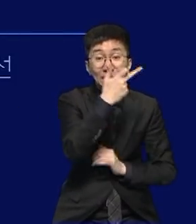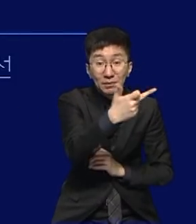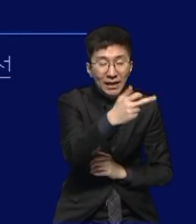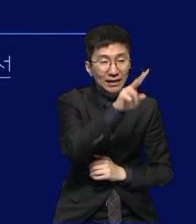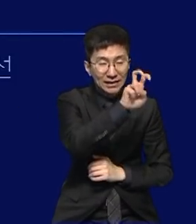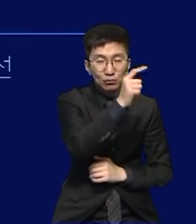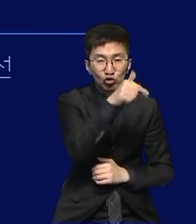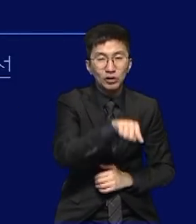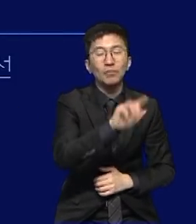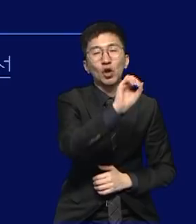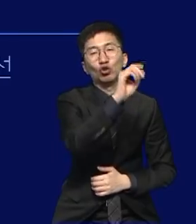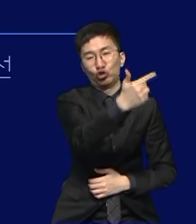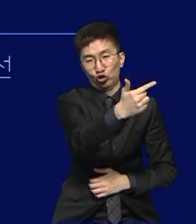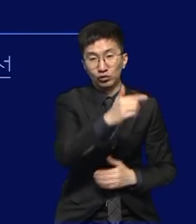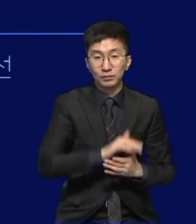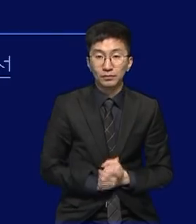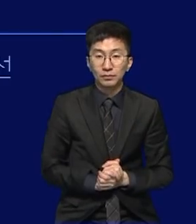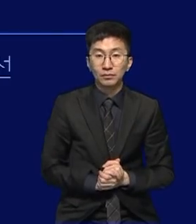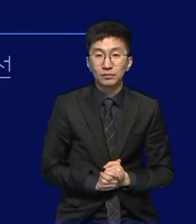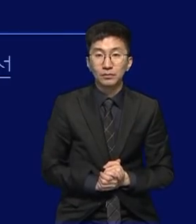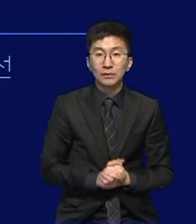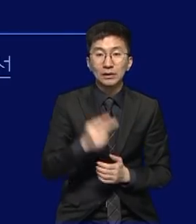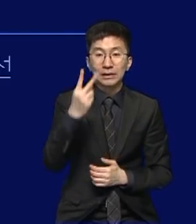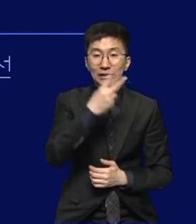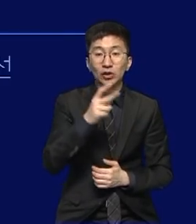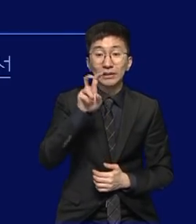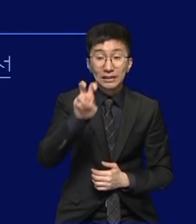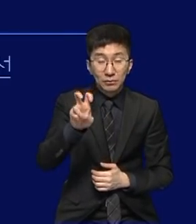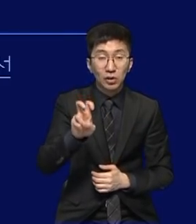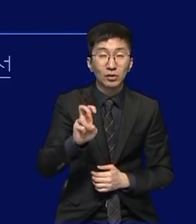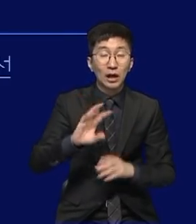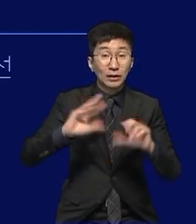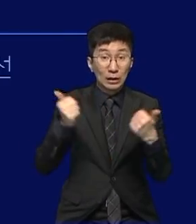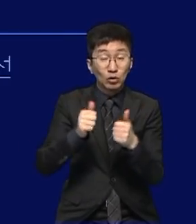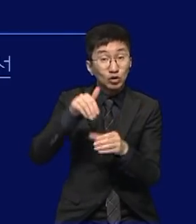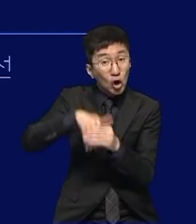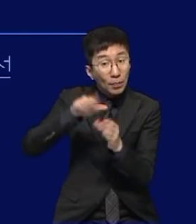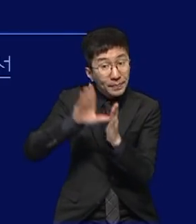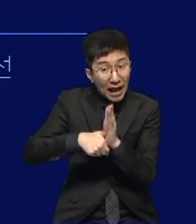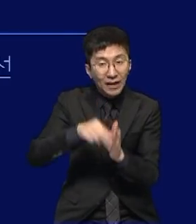때는 26.06%, 2020년 21대 총선 때는